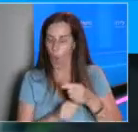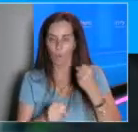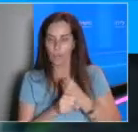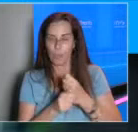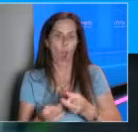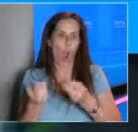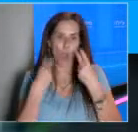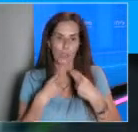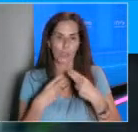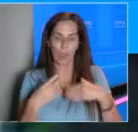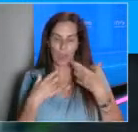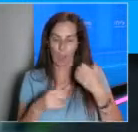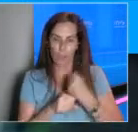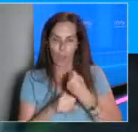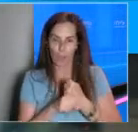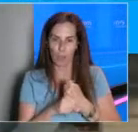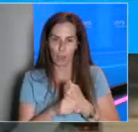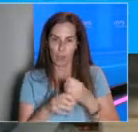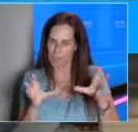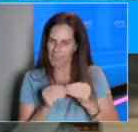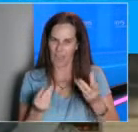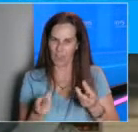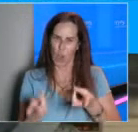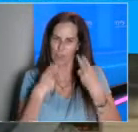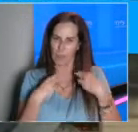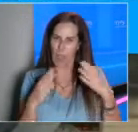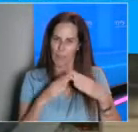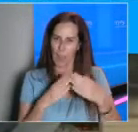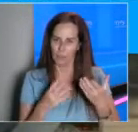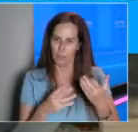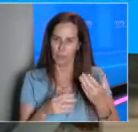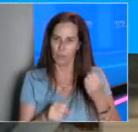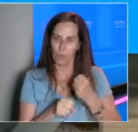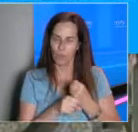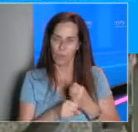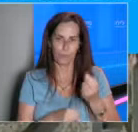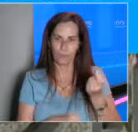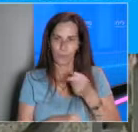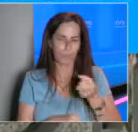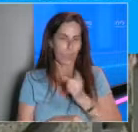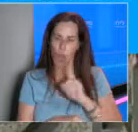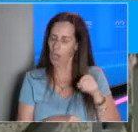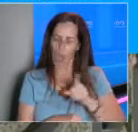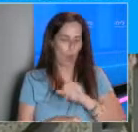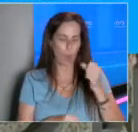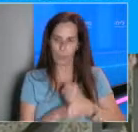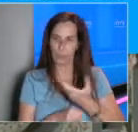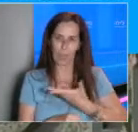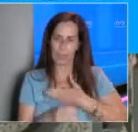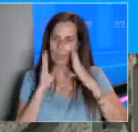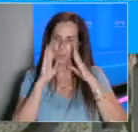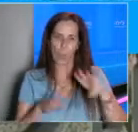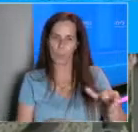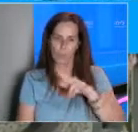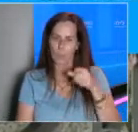עובדים חוזרים חזרה אחרי משמרת ארוכה ביחד, חוזרים בחזרה ועושים קרפולים, לא זאת הדרך להשיג את אמון